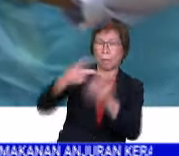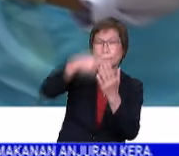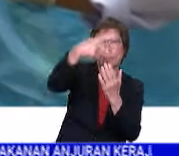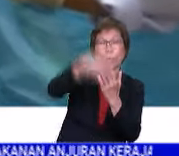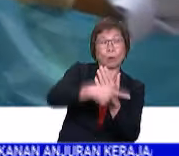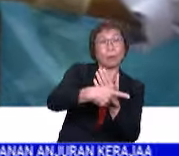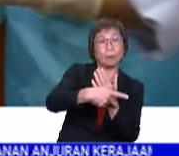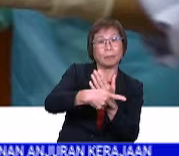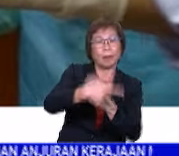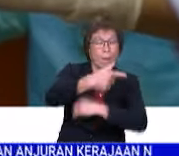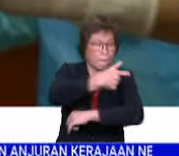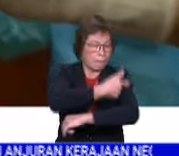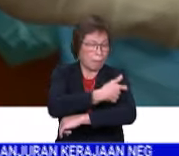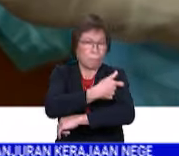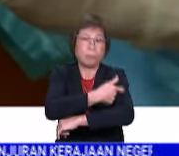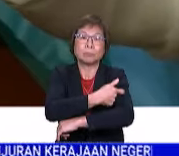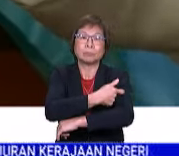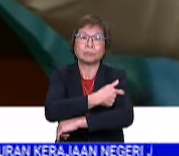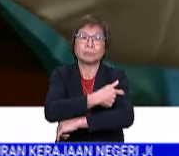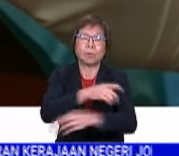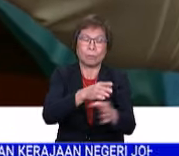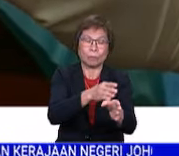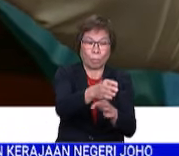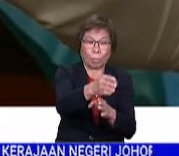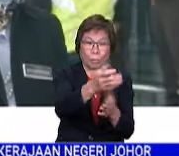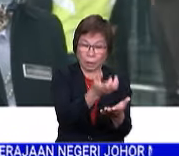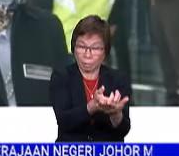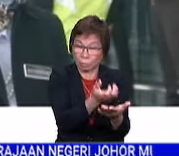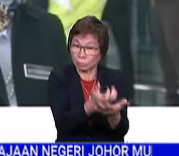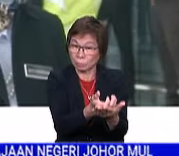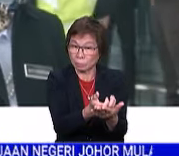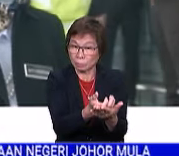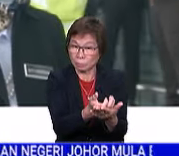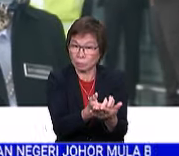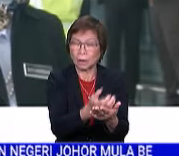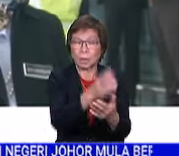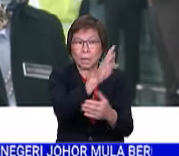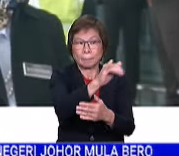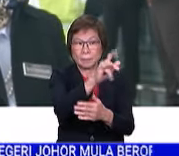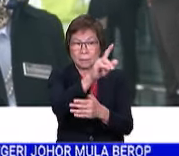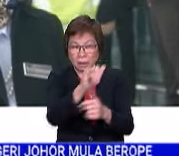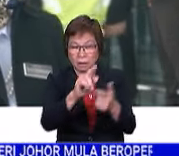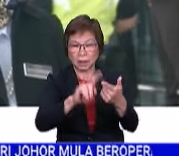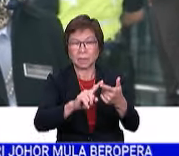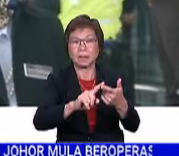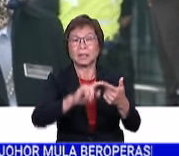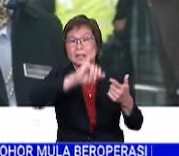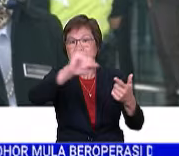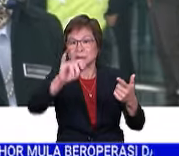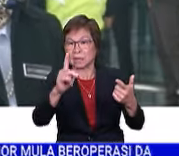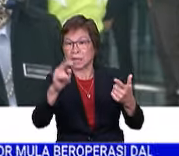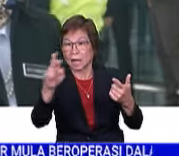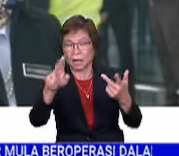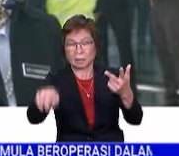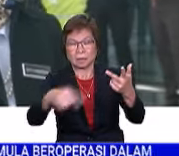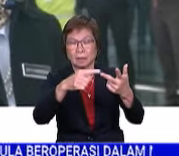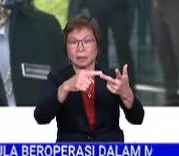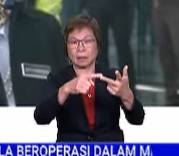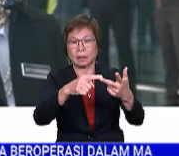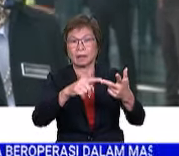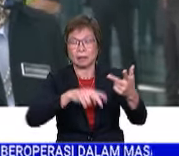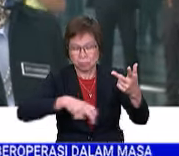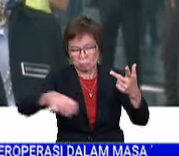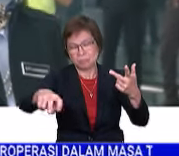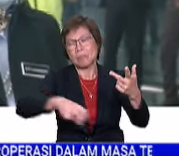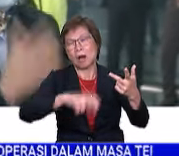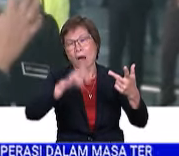program pemberian vaksin kepada sektor ekonomi adalah MITI, Kementerian Kerja Raya dan juga Kementerian